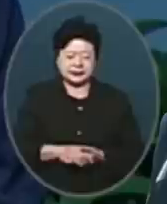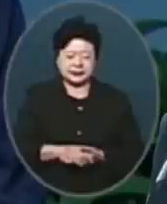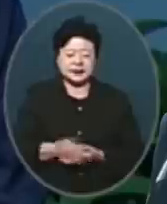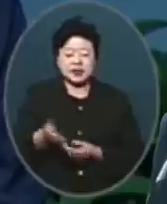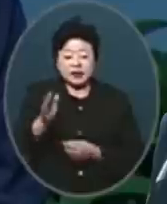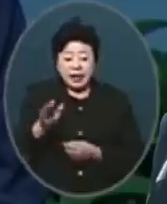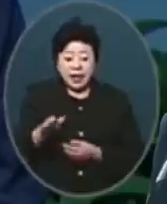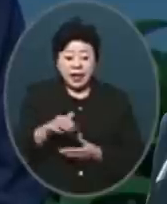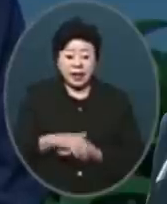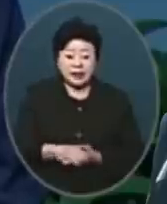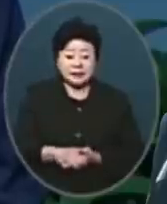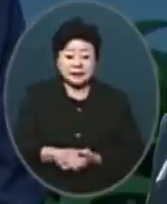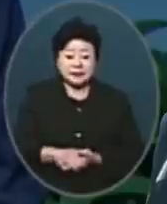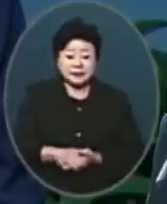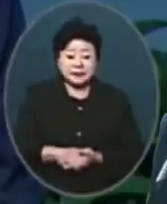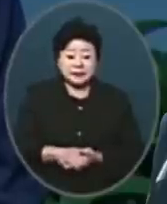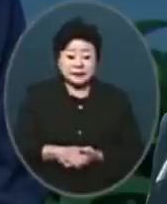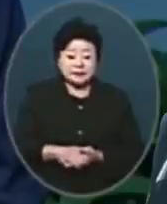그런데